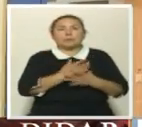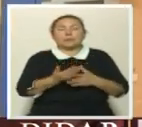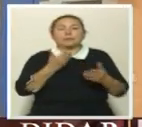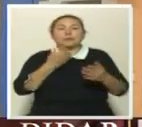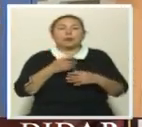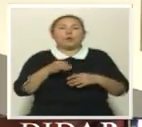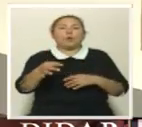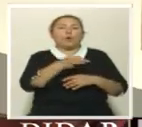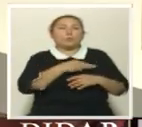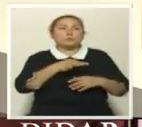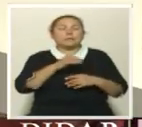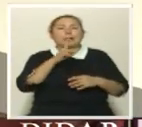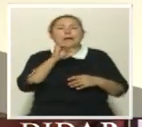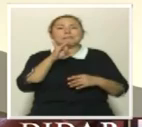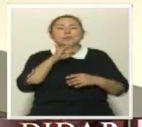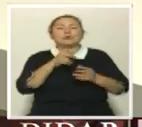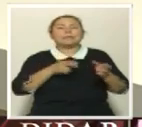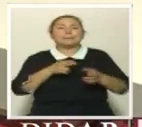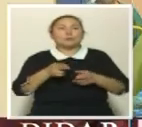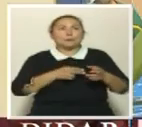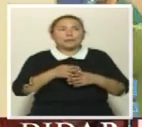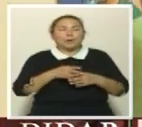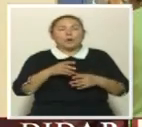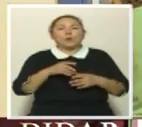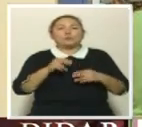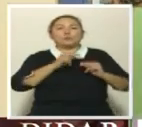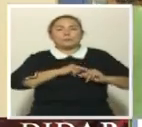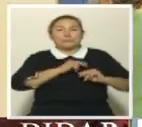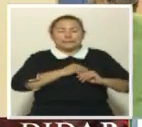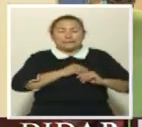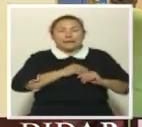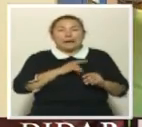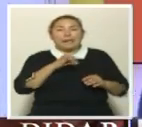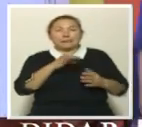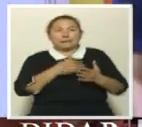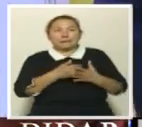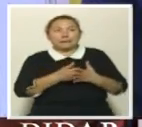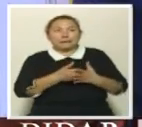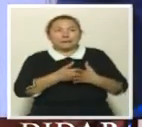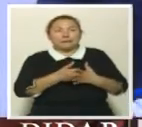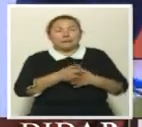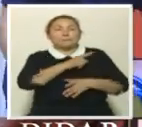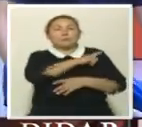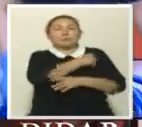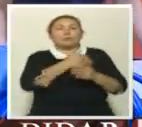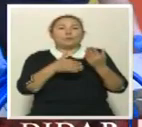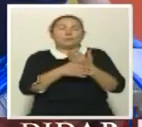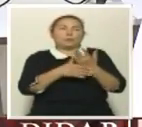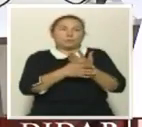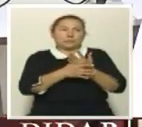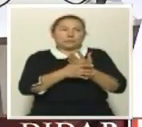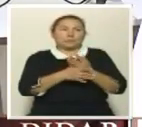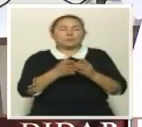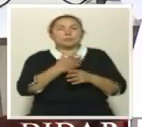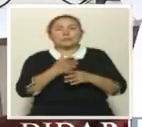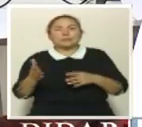облыстық аурухананың кардиохирургиялық орталығы тәулік бойы жұмыс істейді. Ақхалаттылар науқастарға шұғыл түрде медициналық көмек көрсетеді. Оған